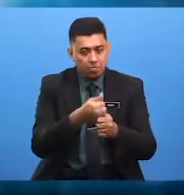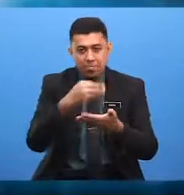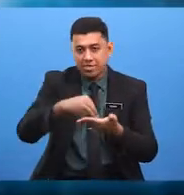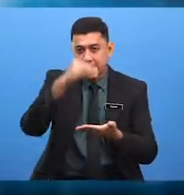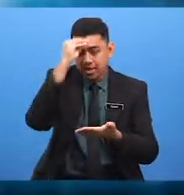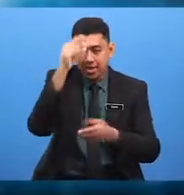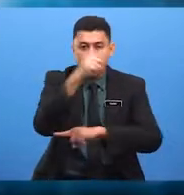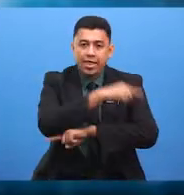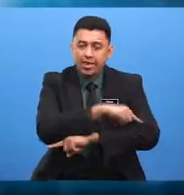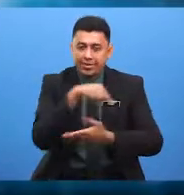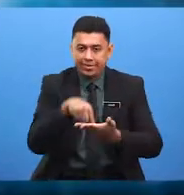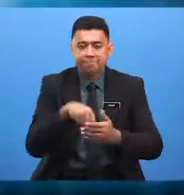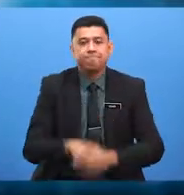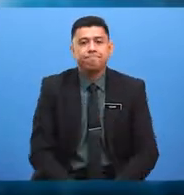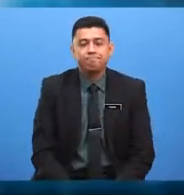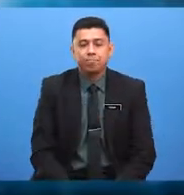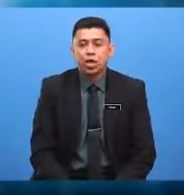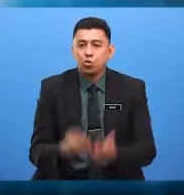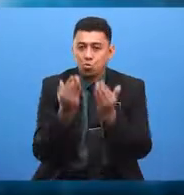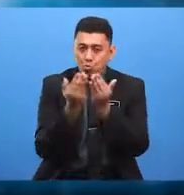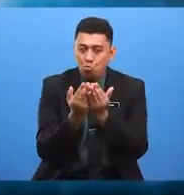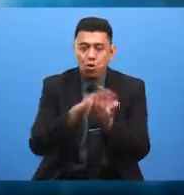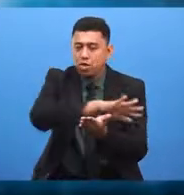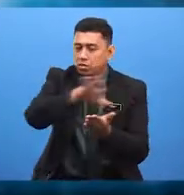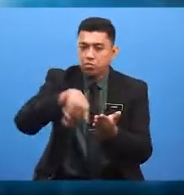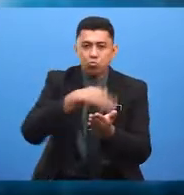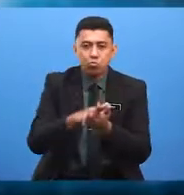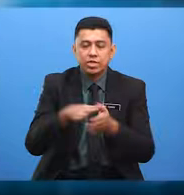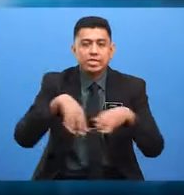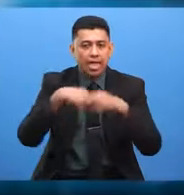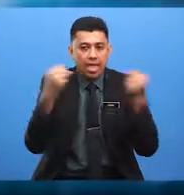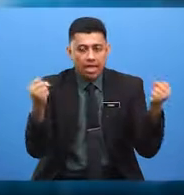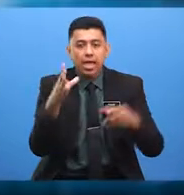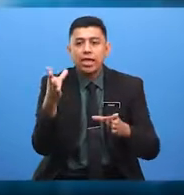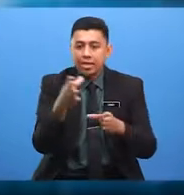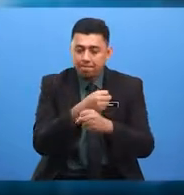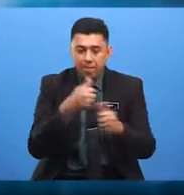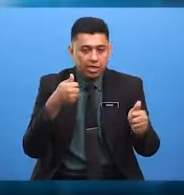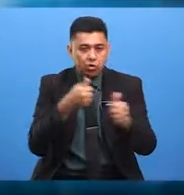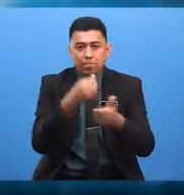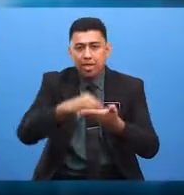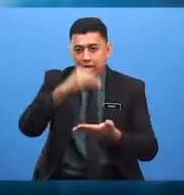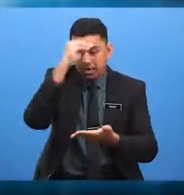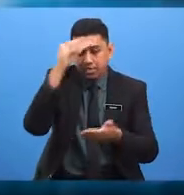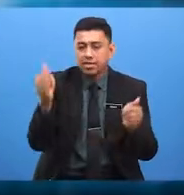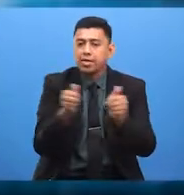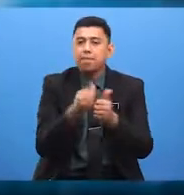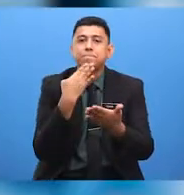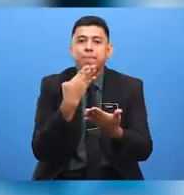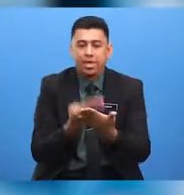di rumah the Hari ini saya doakan semua murid sehat dan dapat mengikuti pelajaran dengan